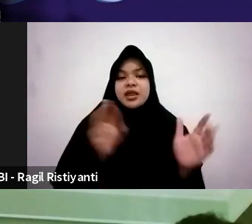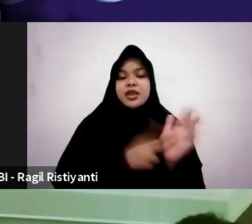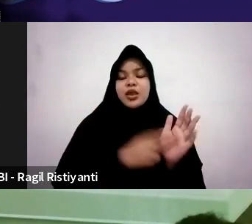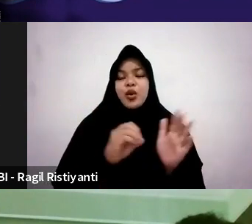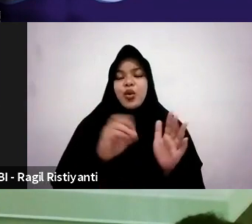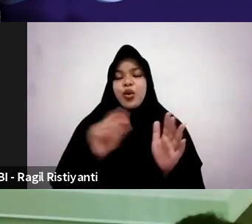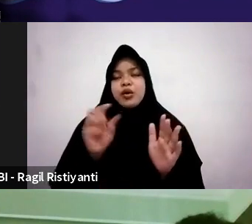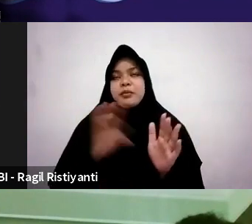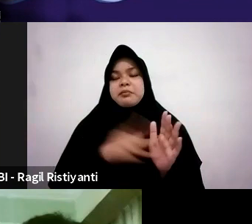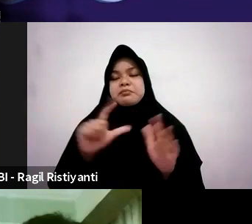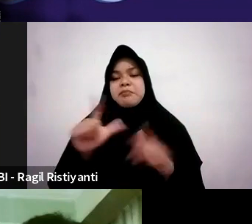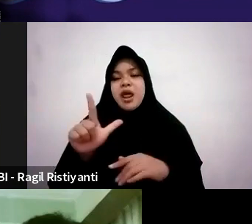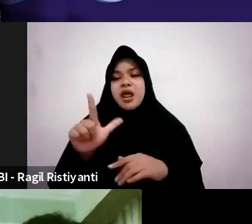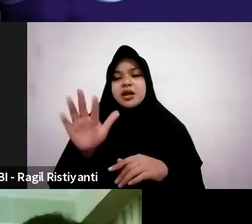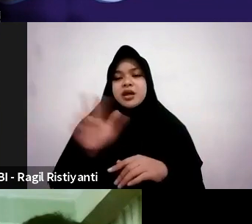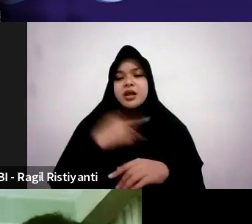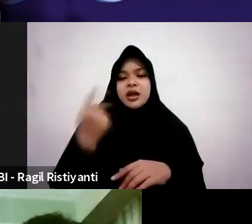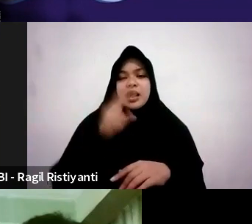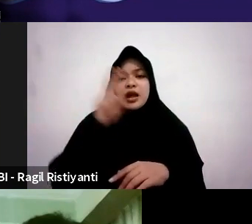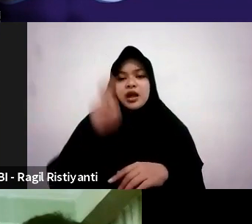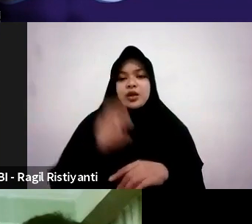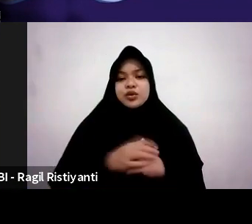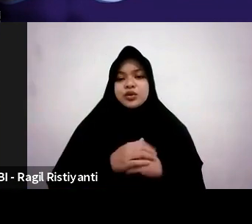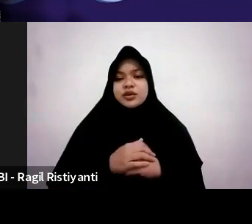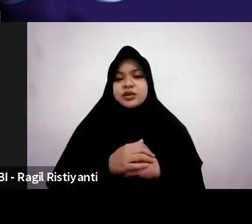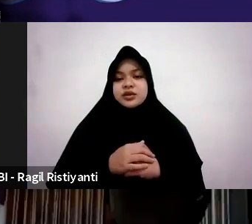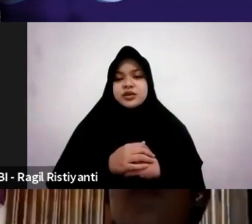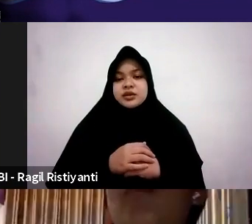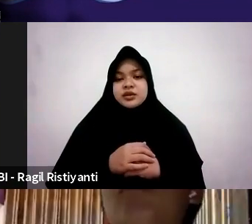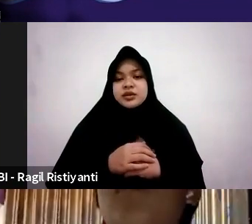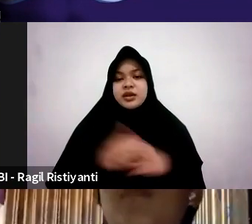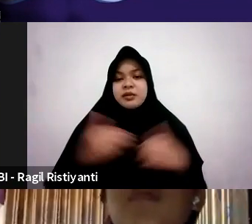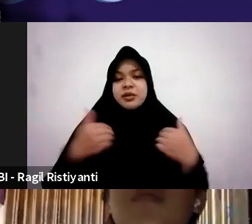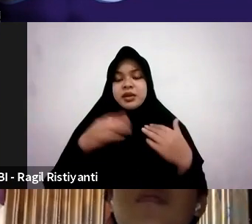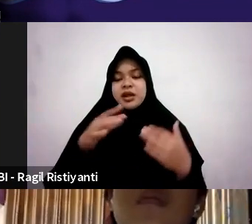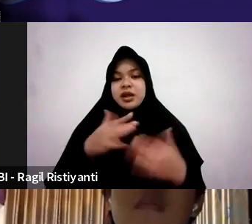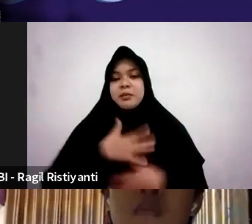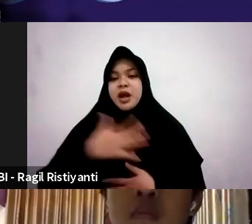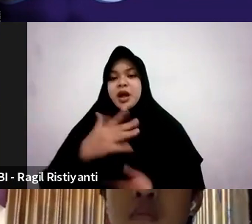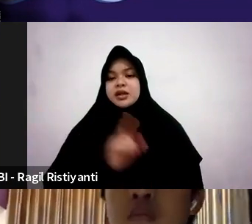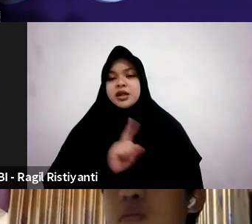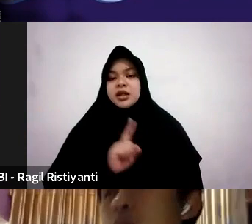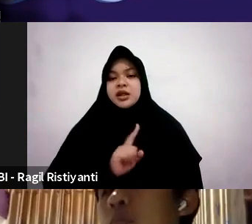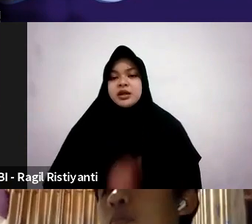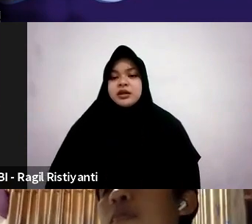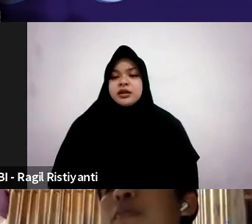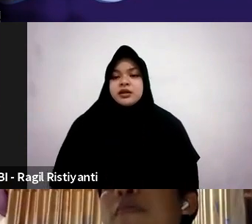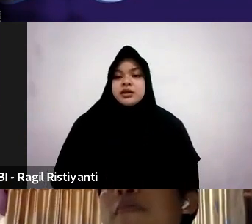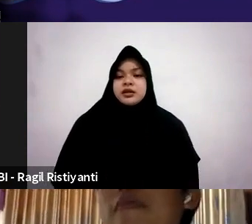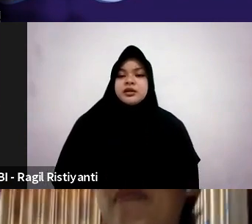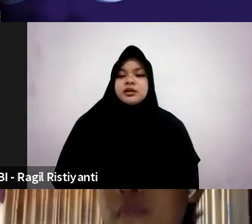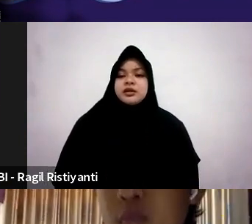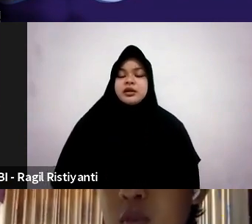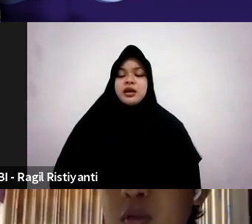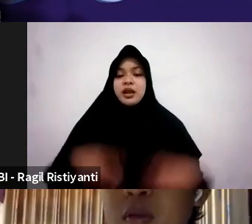kan paling pertama adalah harus dari apa mensensor Evanescence memiliki kepekaan sendiri Ketuk Terus yang tadi itu ketika pertama